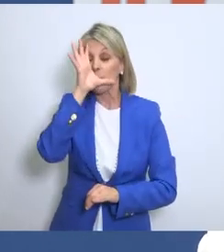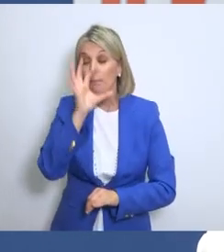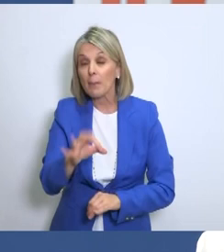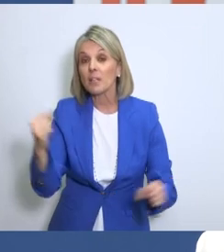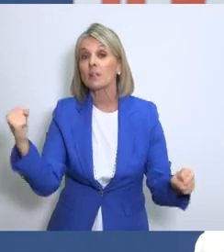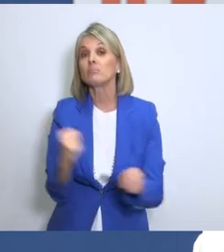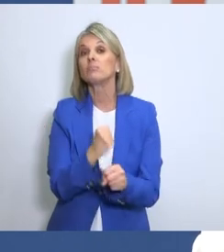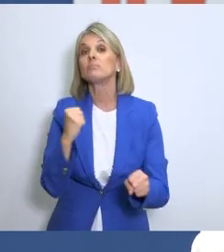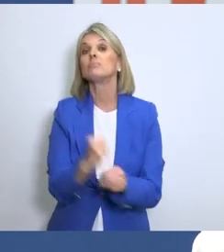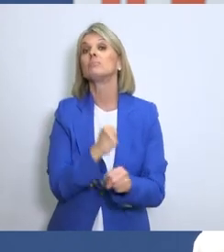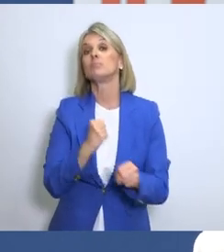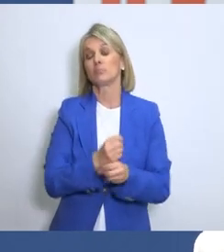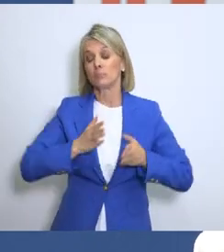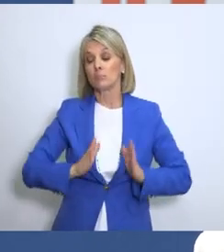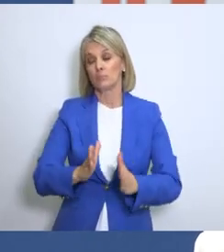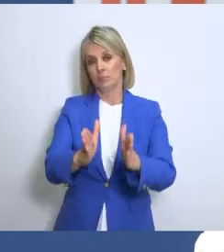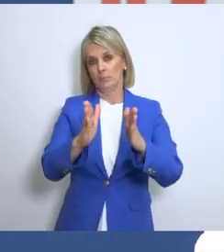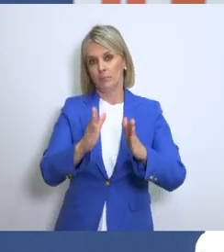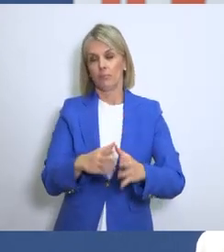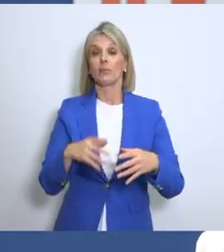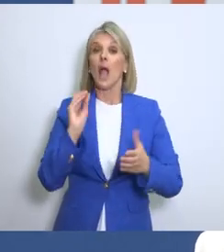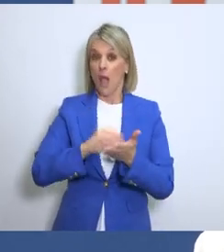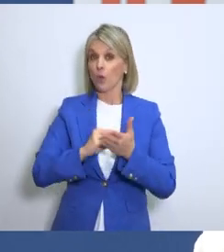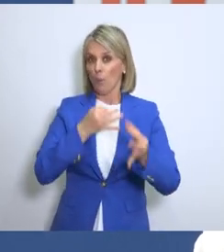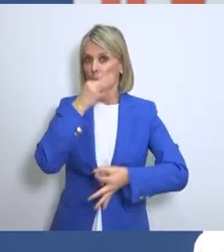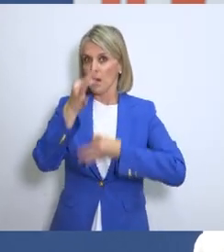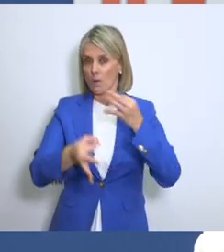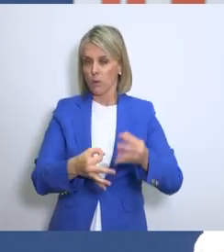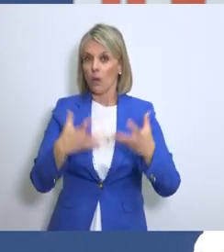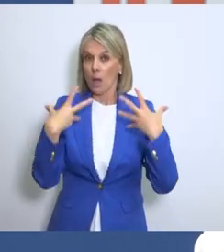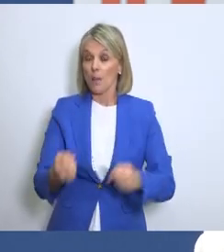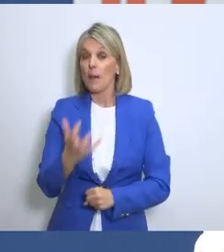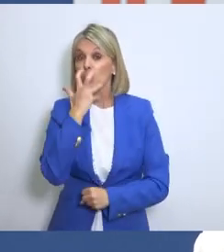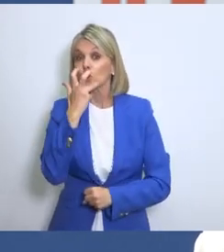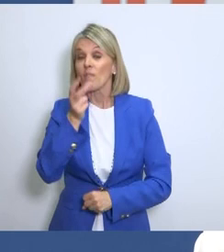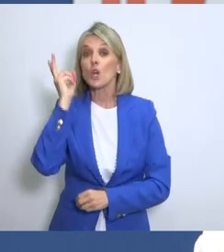κάτι ακόμα. Υπάρχει σοβαρός κίνδυνος.